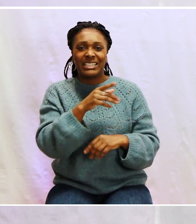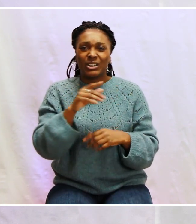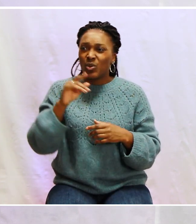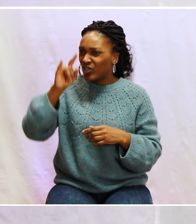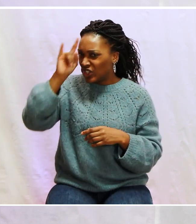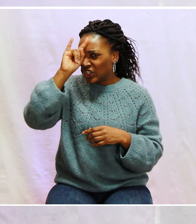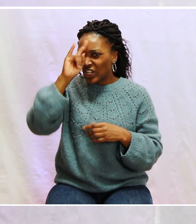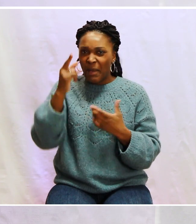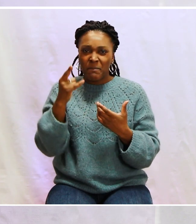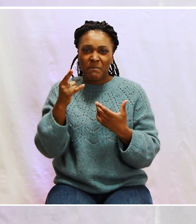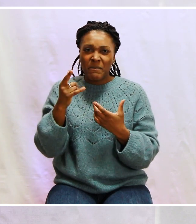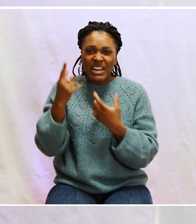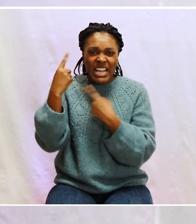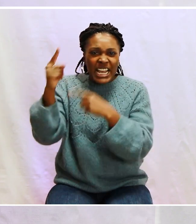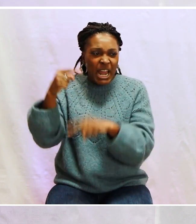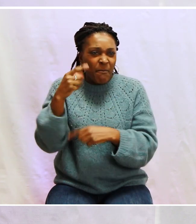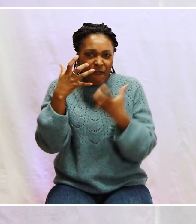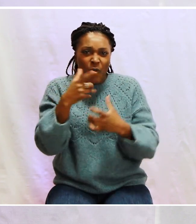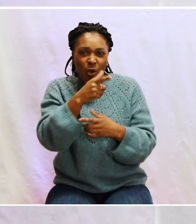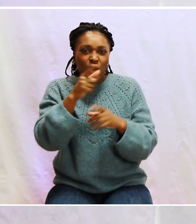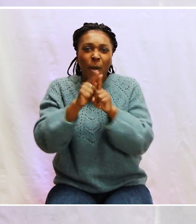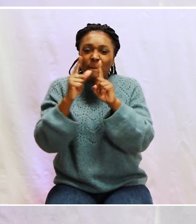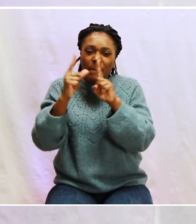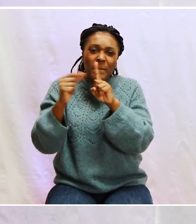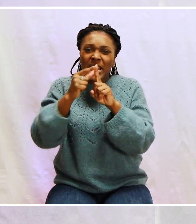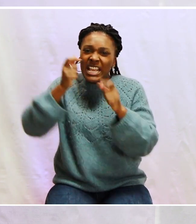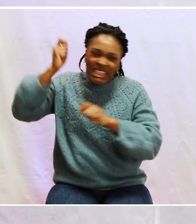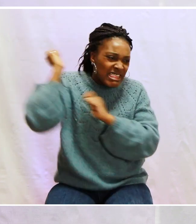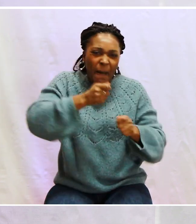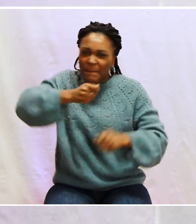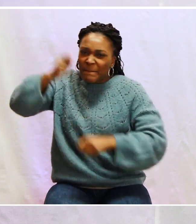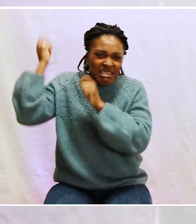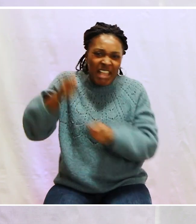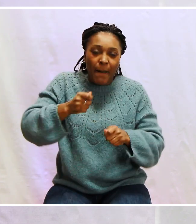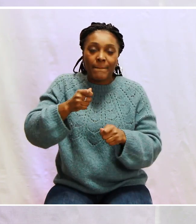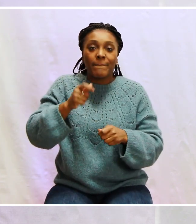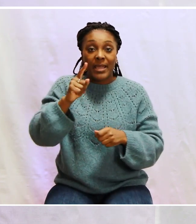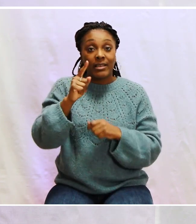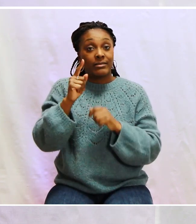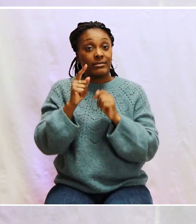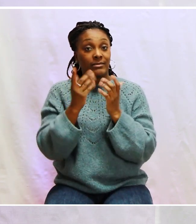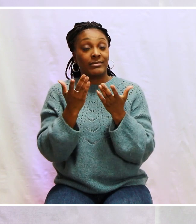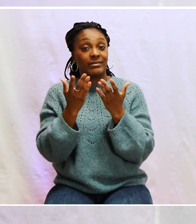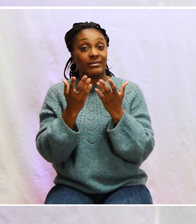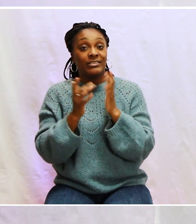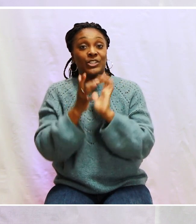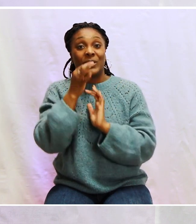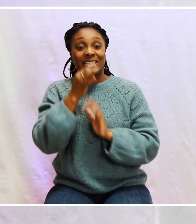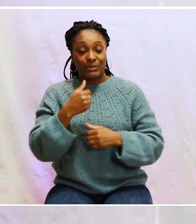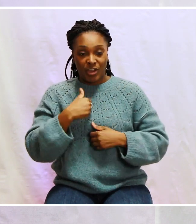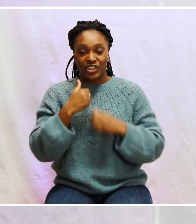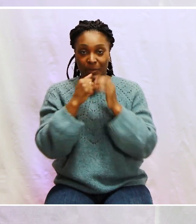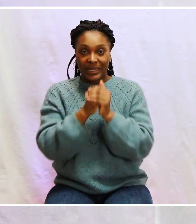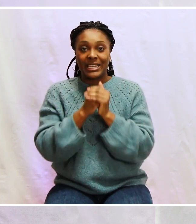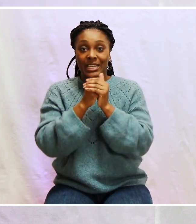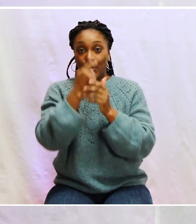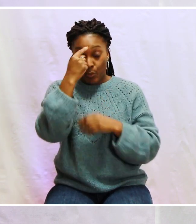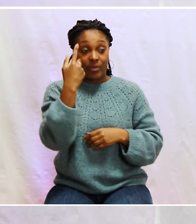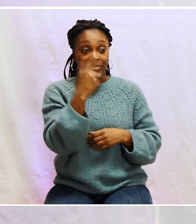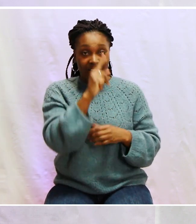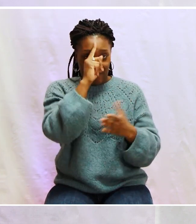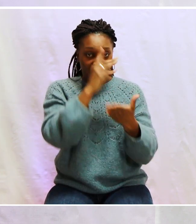cribler comme du froment, dans Luc 22, 31. Mais il va dire quoi? Moi j'ai prié, afin que ta foi ne défaille